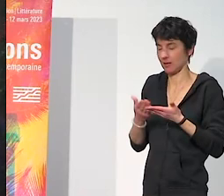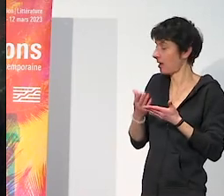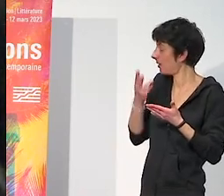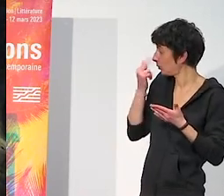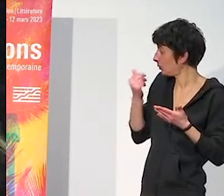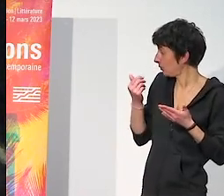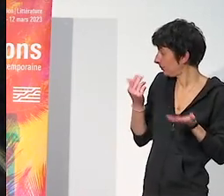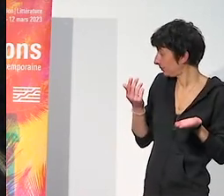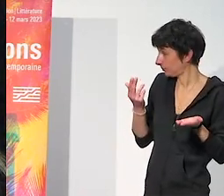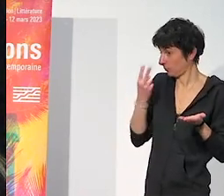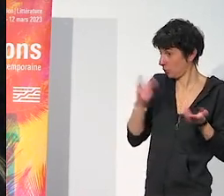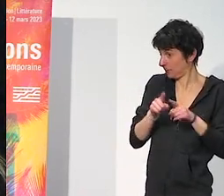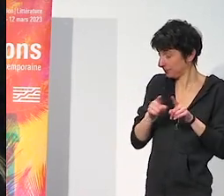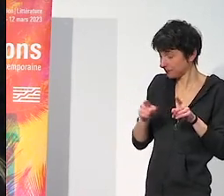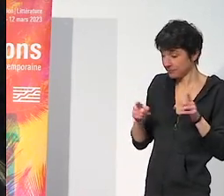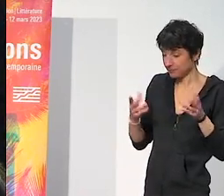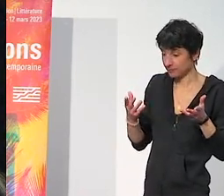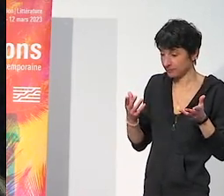vois.